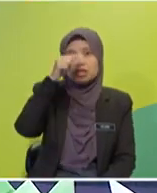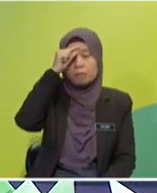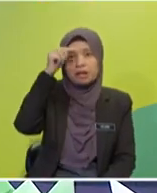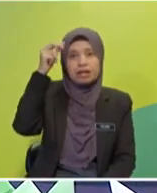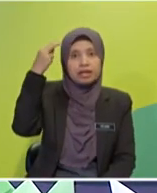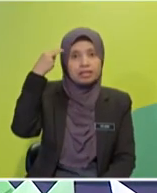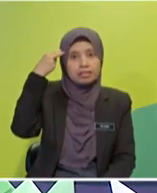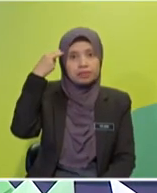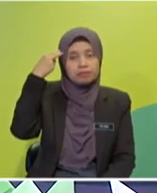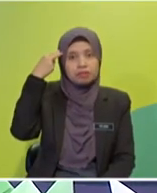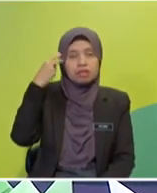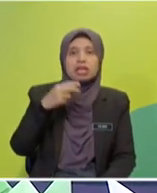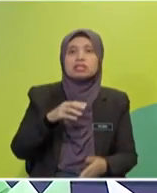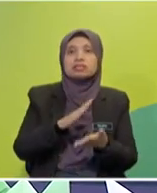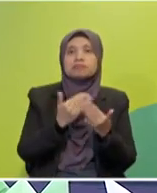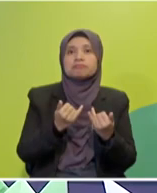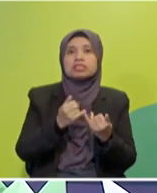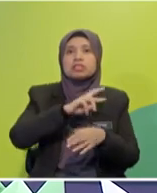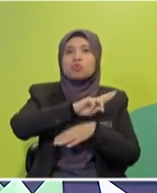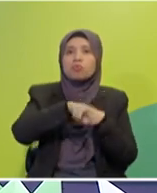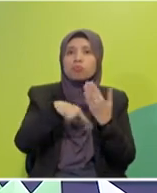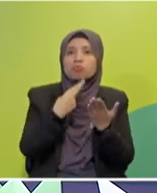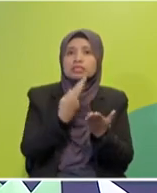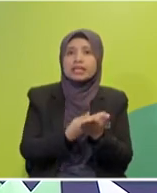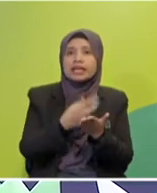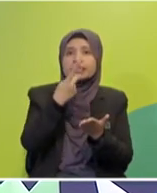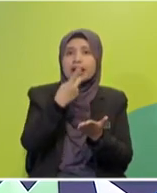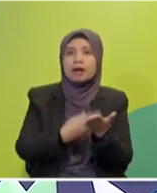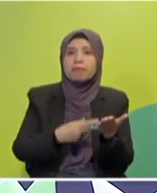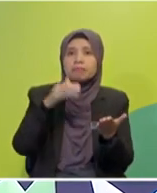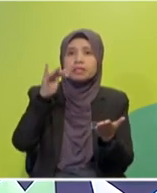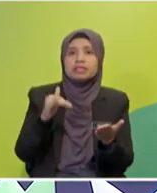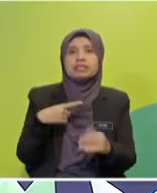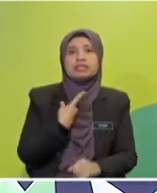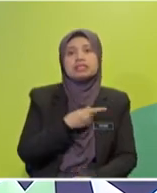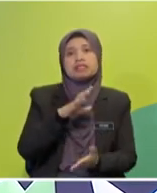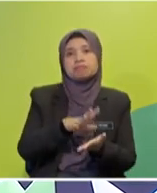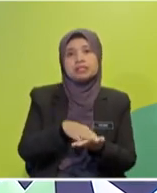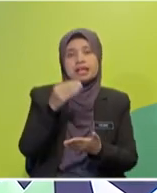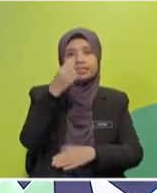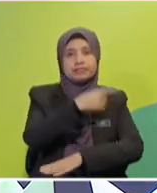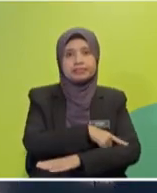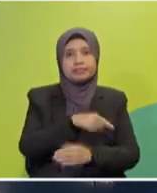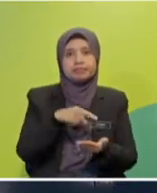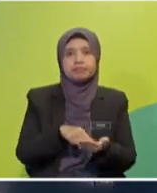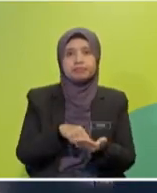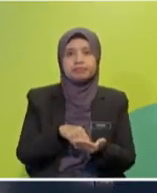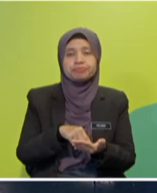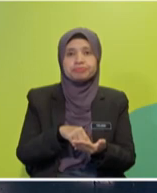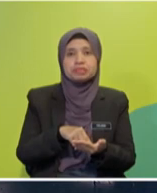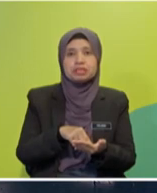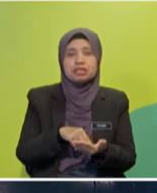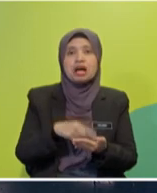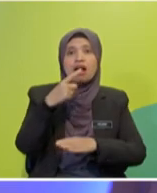kita dapatkan rumusan apa yang sama-sama kita belajar hari ini dalam topik kenderaan air? Okey.